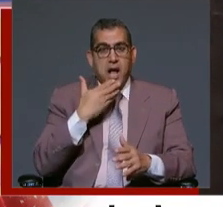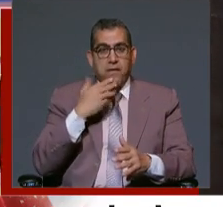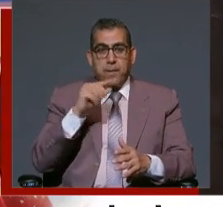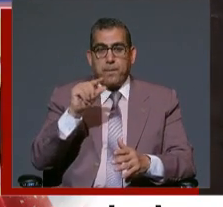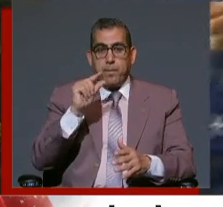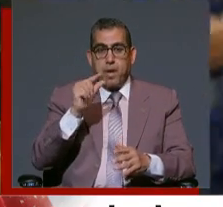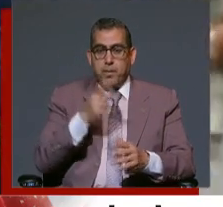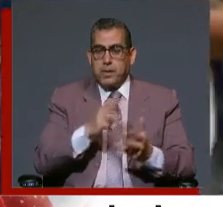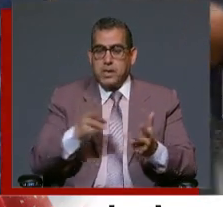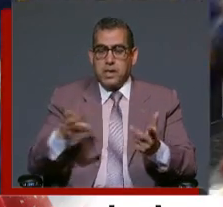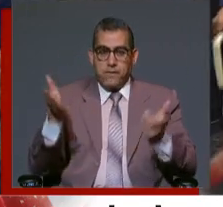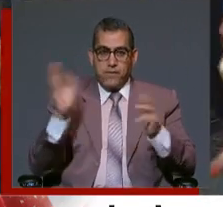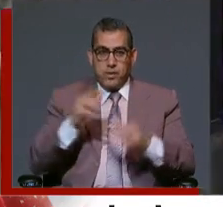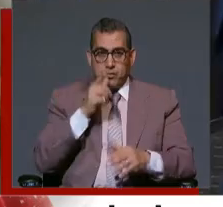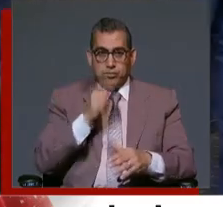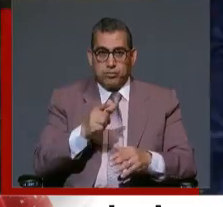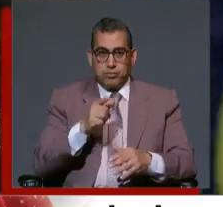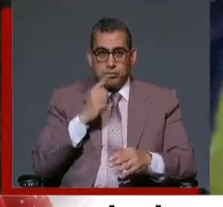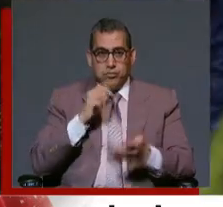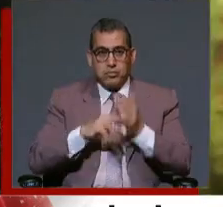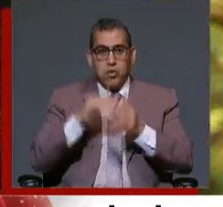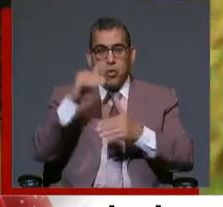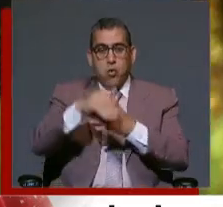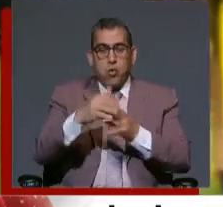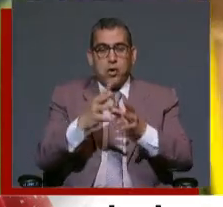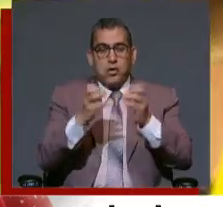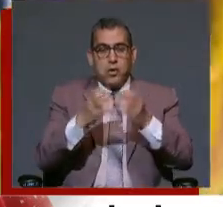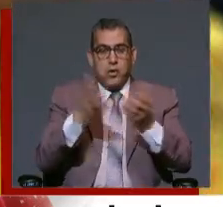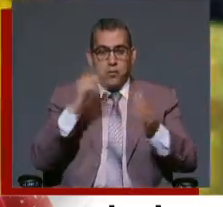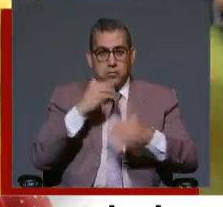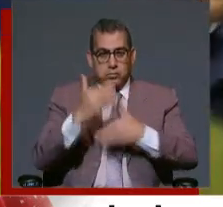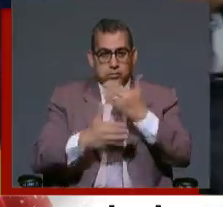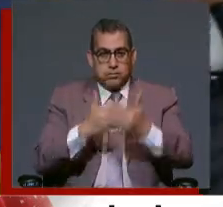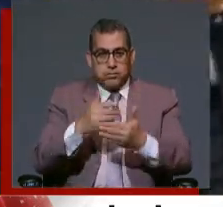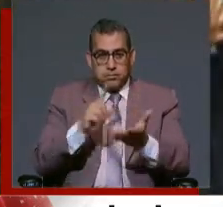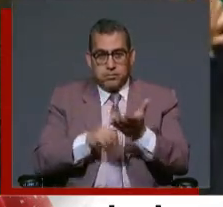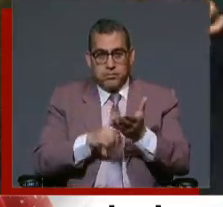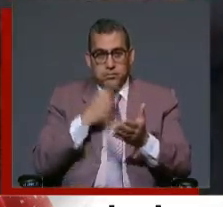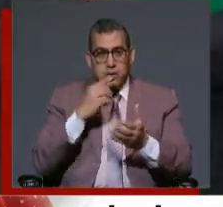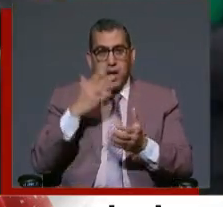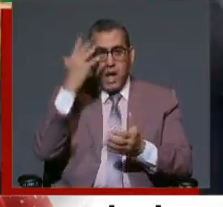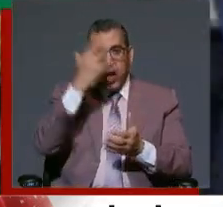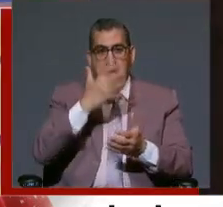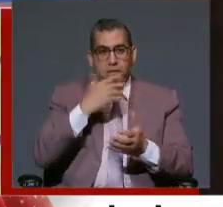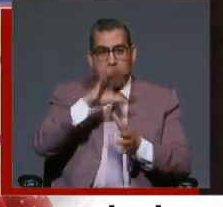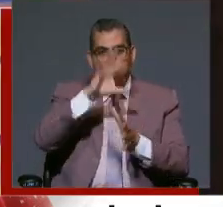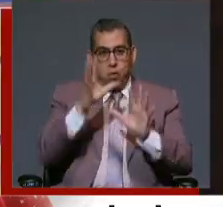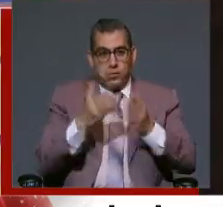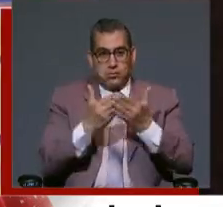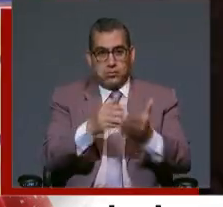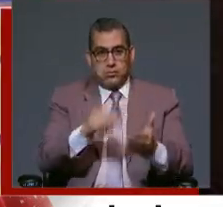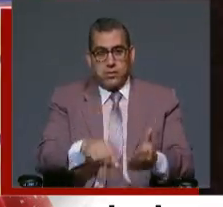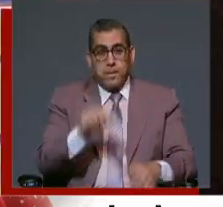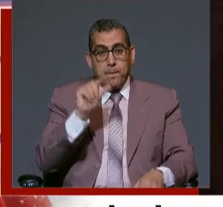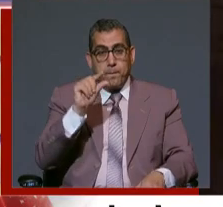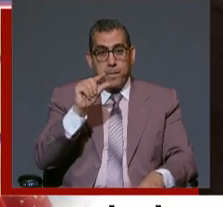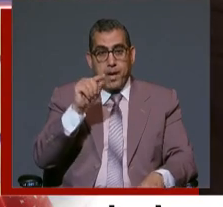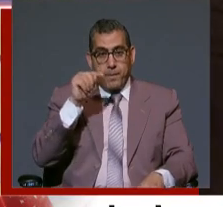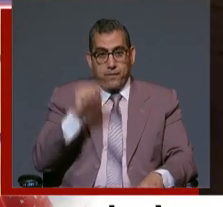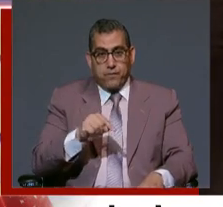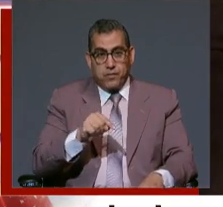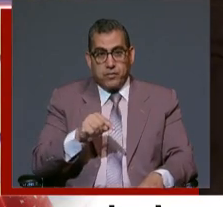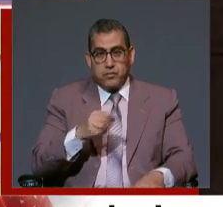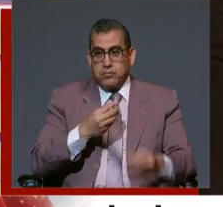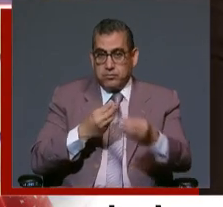متعددة الجوهرها بتعطي الولاء والانتماء إلى القارة. عفوا، هل في برامج